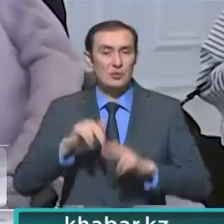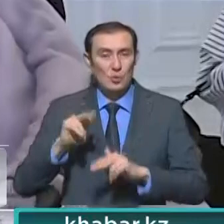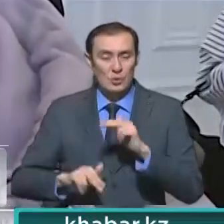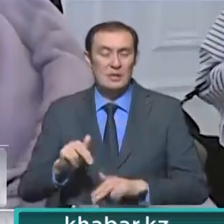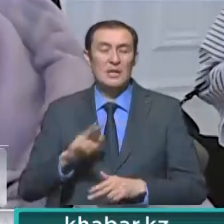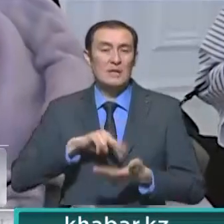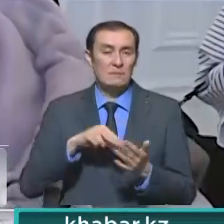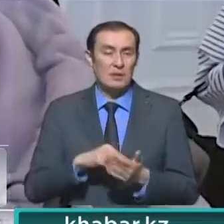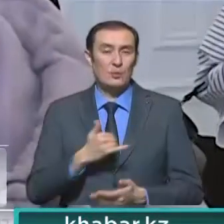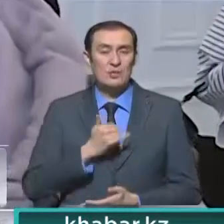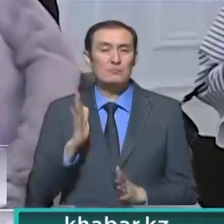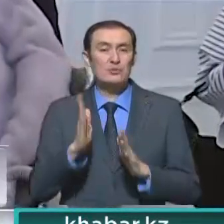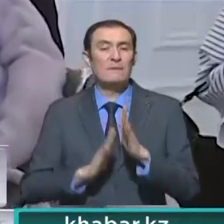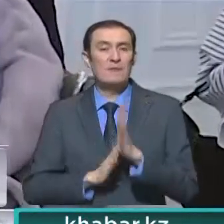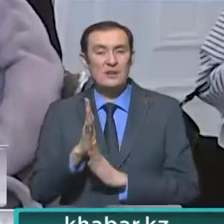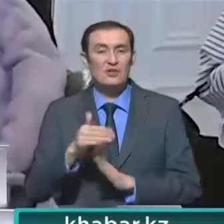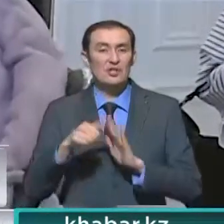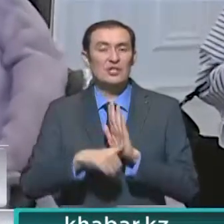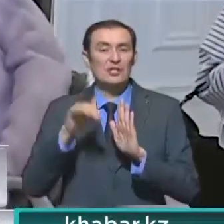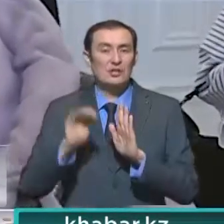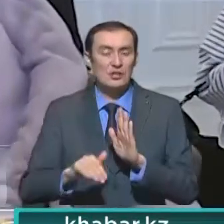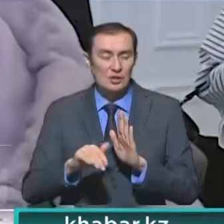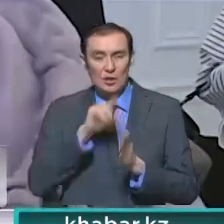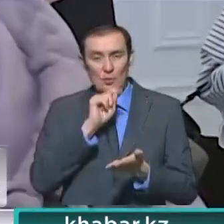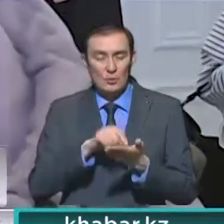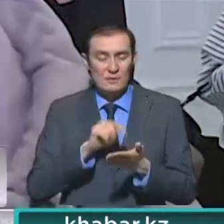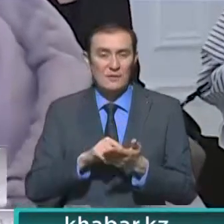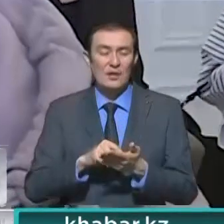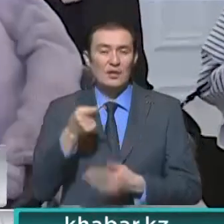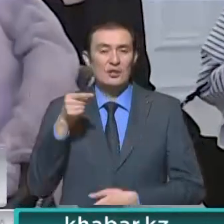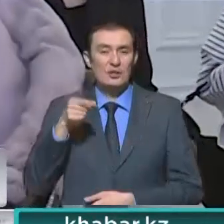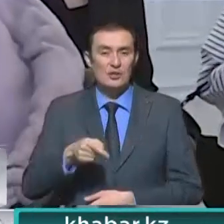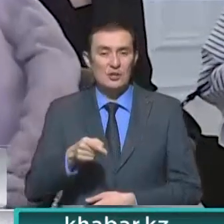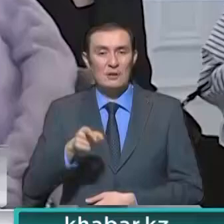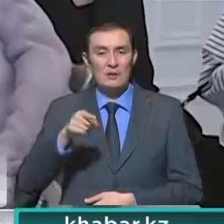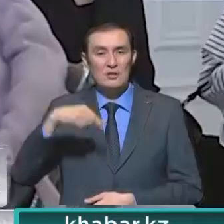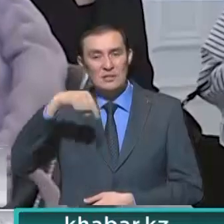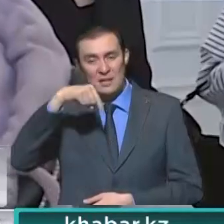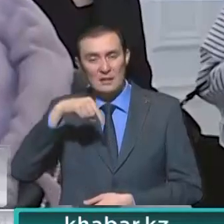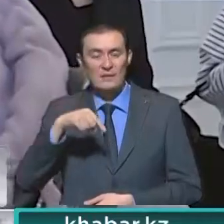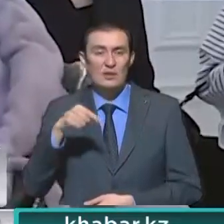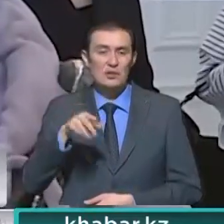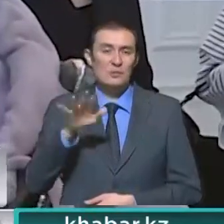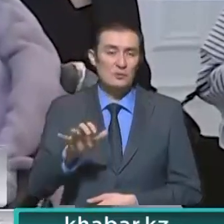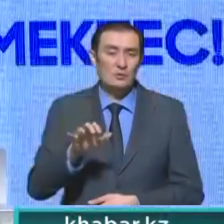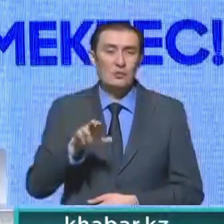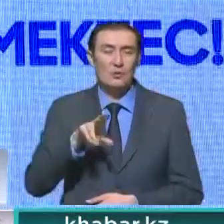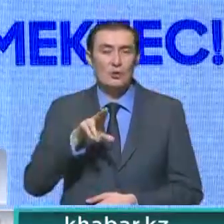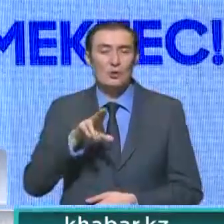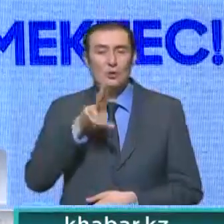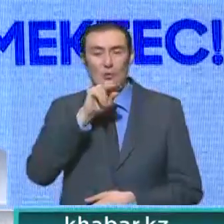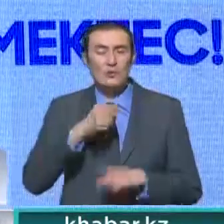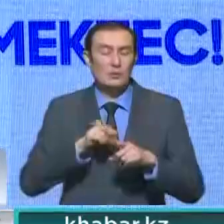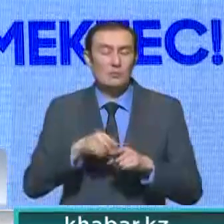И в планах у нас выращивание 6 тысяч бройлеров, хотим 1000 индейку, 1500 гусей и родительское стадо для того,